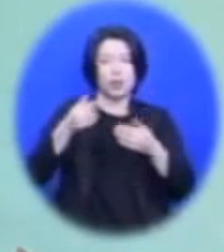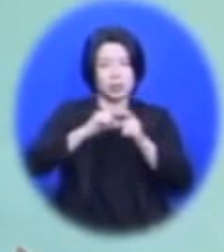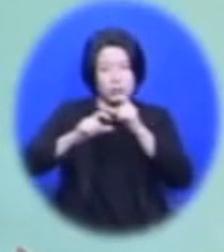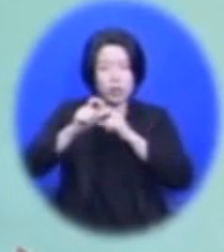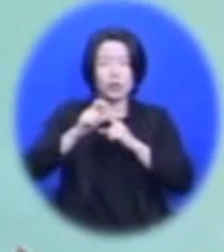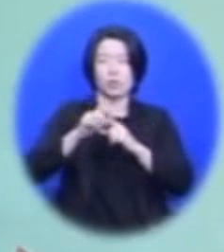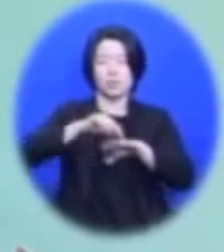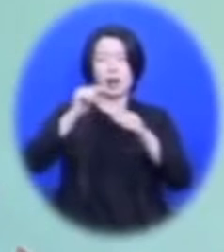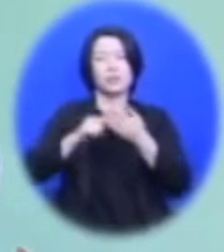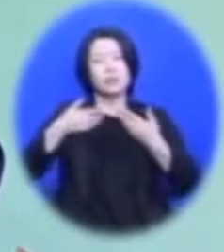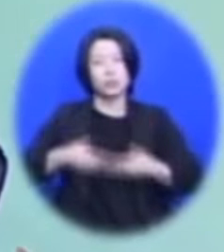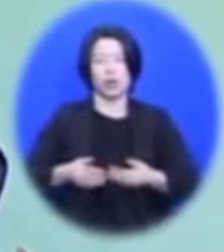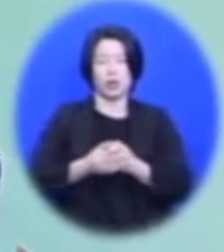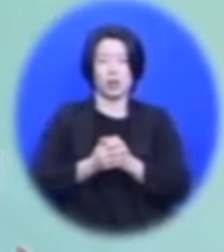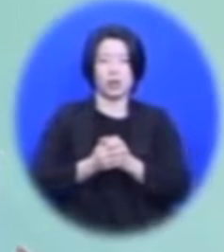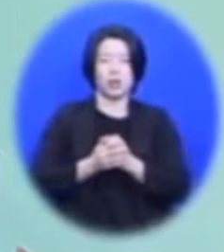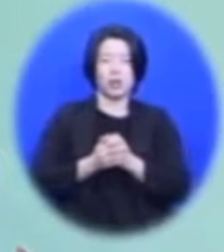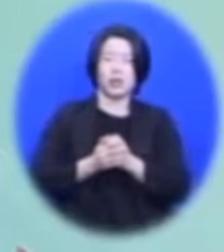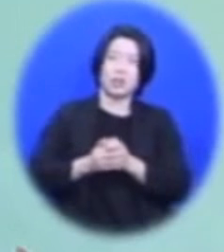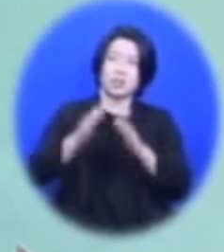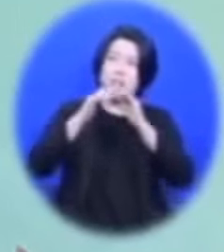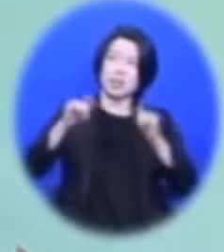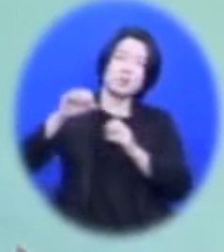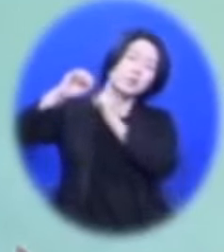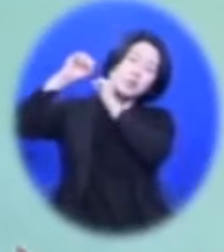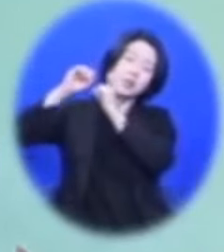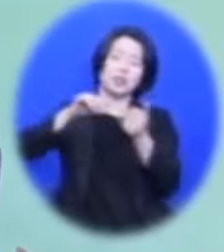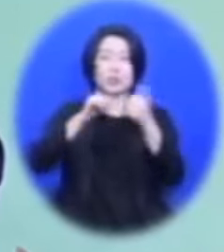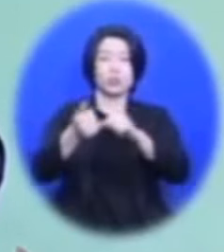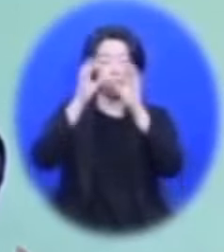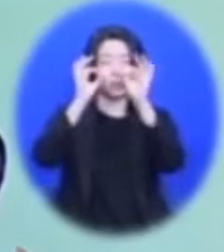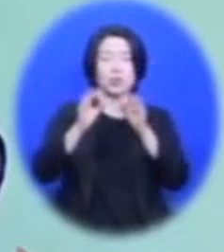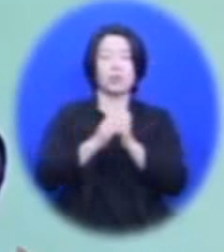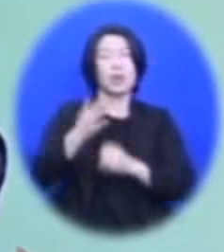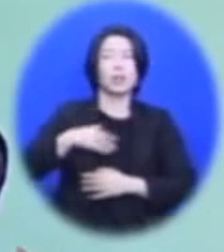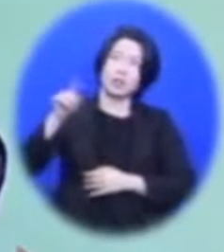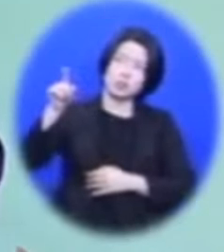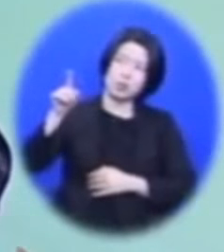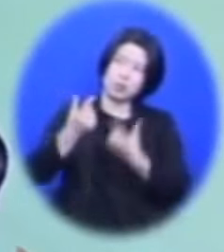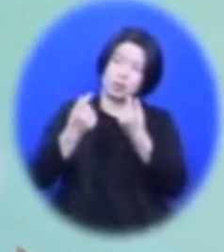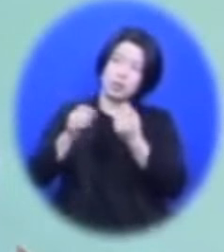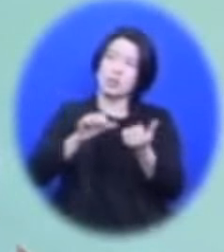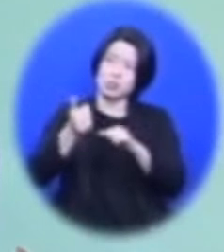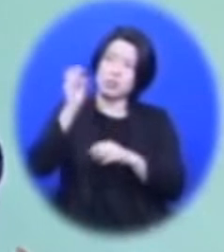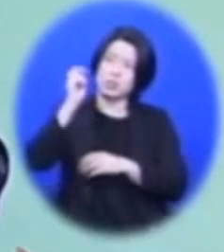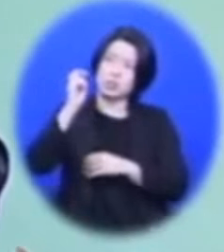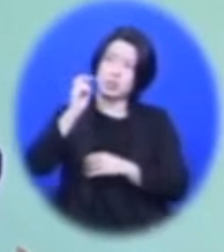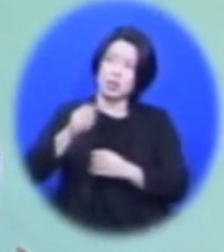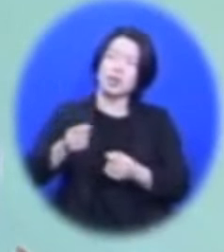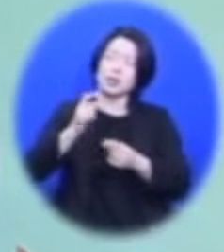무너졌습니다. 사람이 매달려 죽는 모습을 보고 나도 저렇게 죽겠지. 점점 죽음의